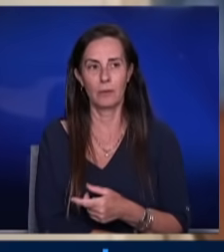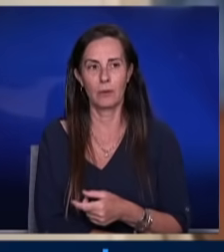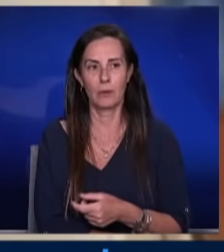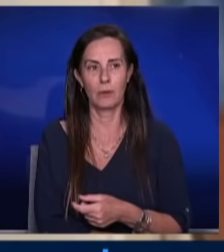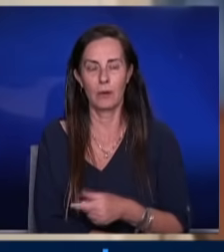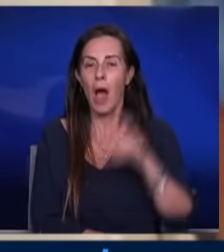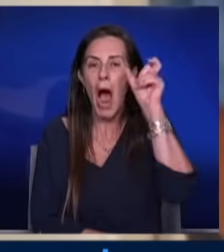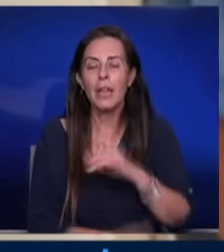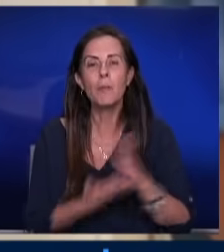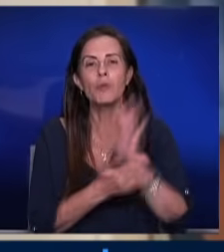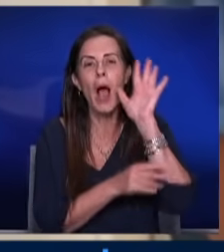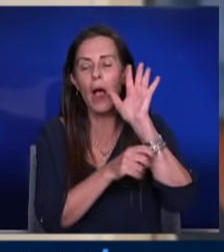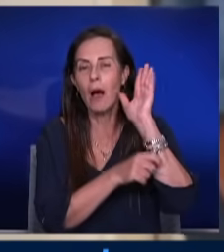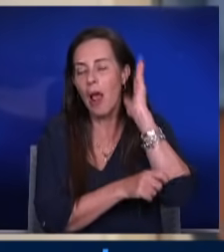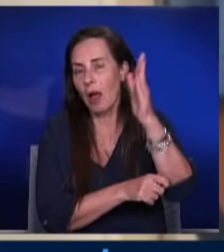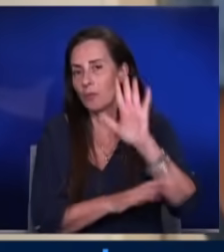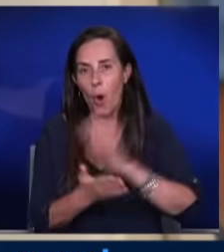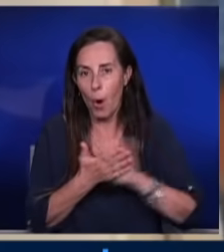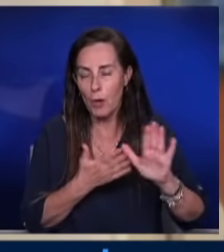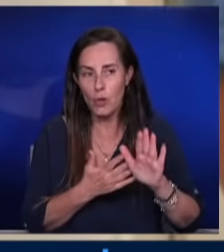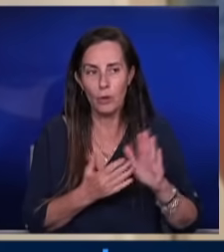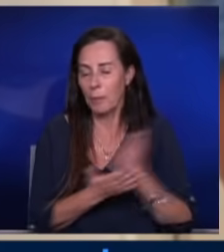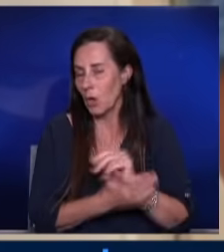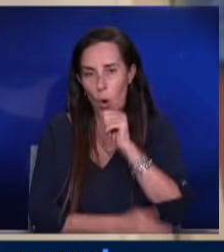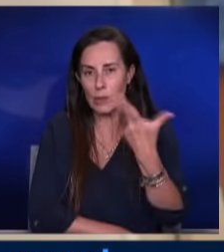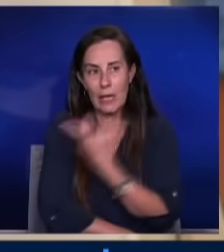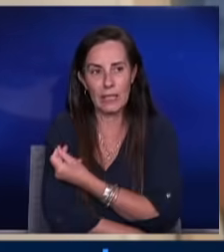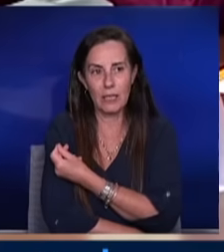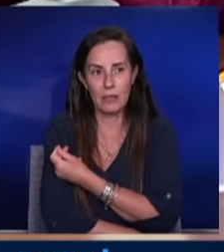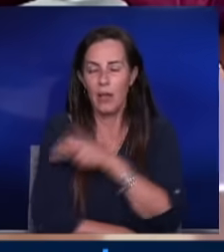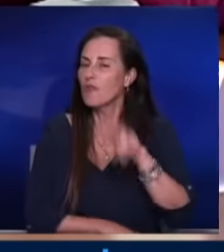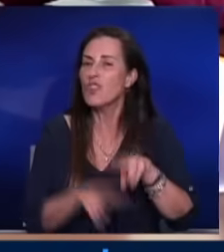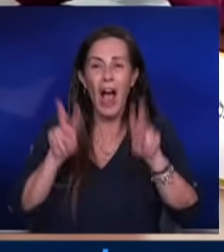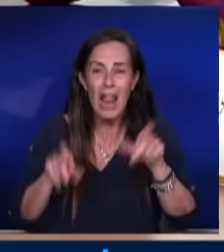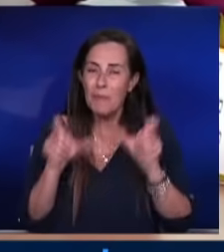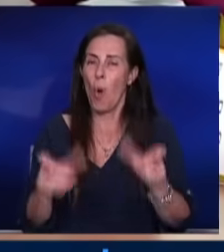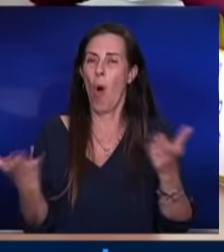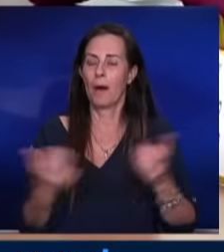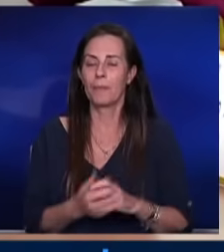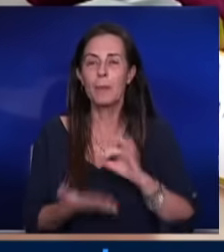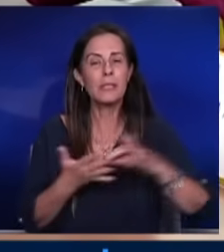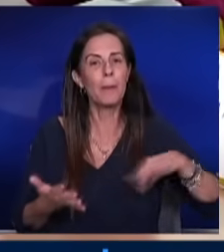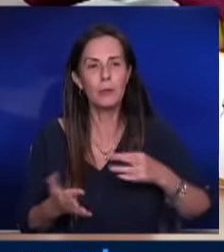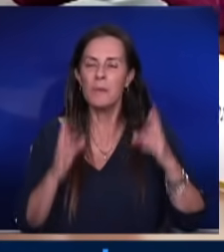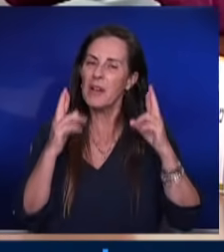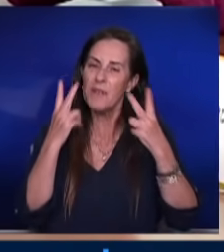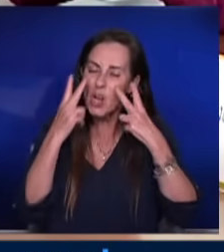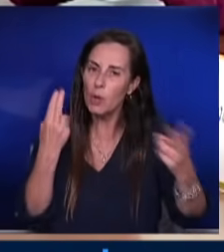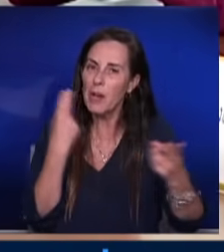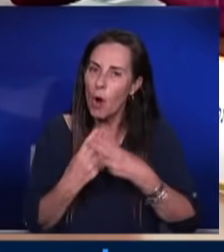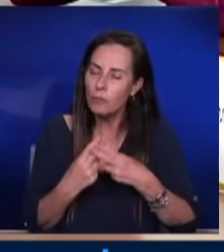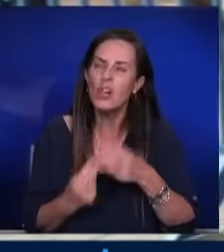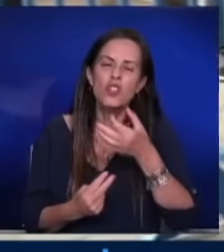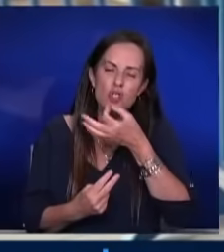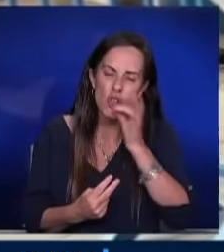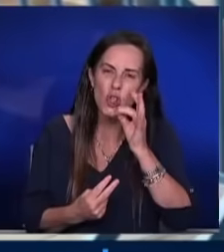עתידו בדבר מאוד פשוט, שהוא מחליט לא להתחסן, אפשר למנוע את זה. במשרד הבריאות מקווים לראות בימים הקרובים שינוי